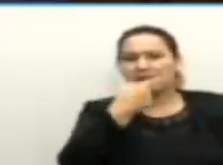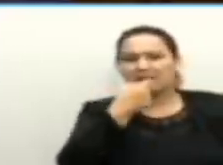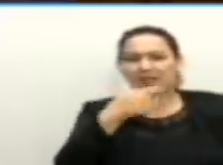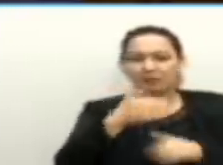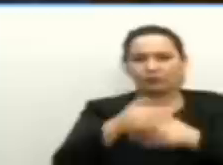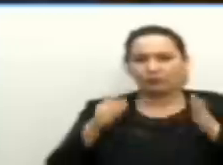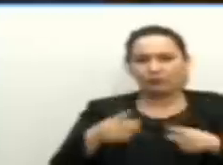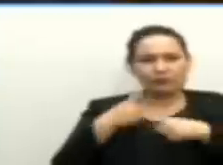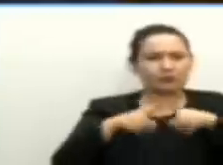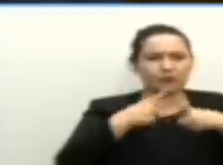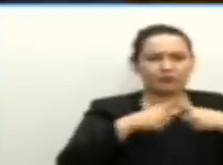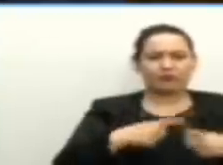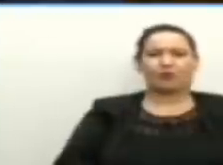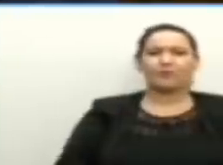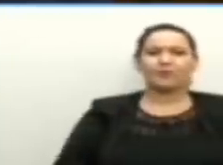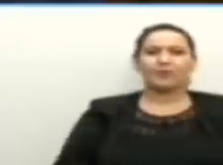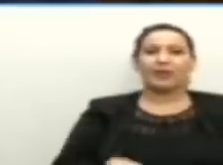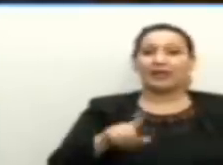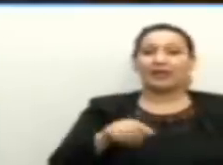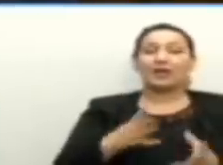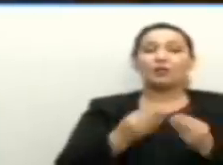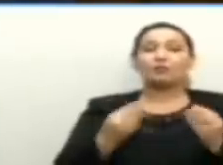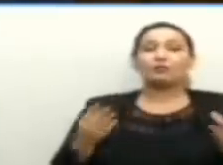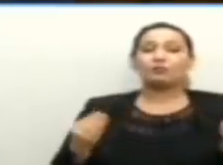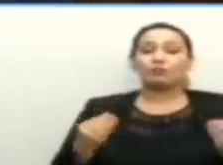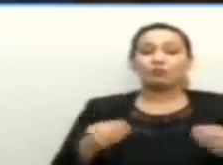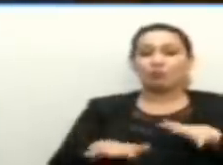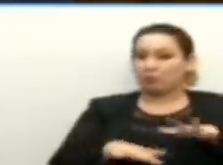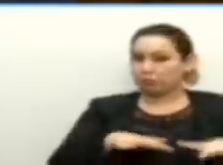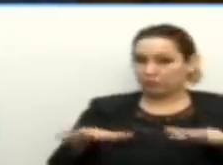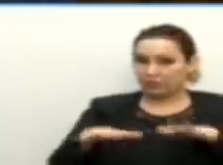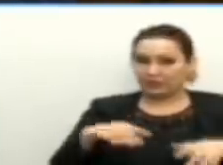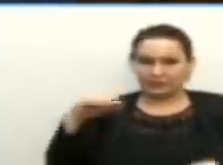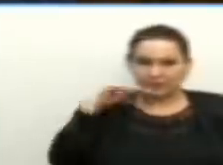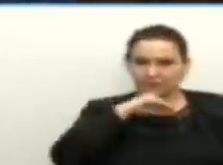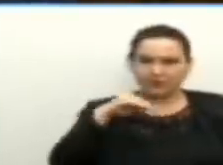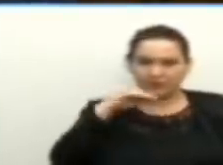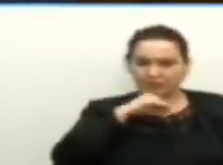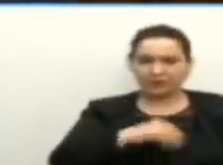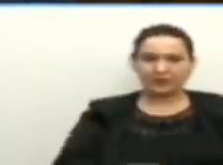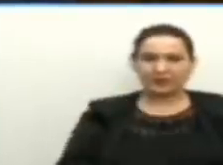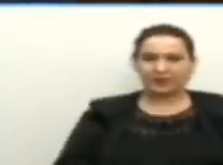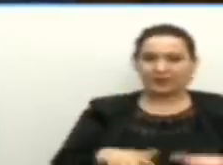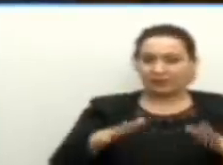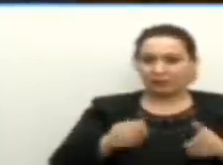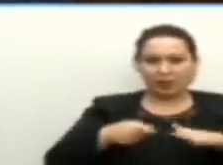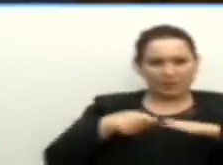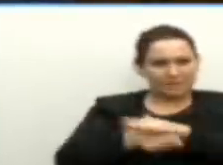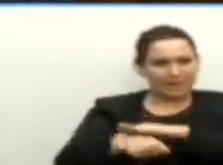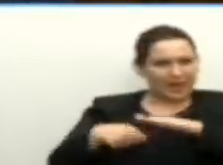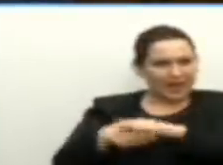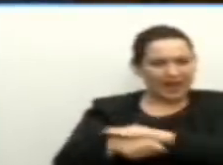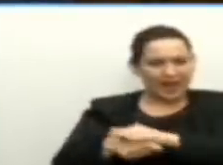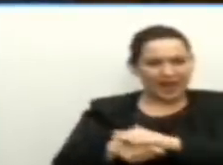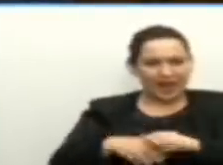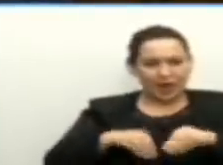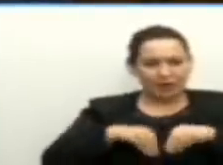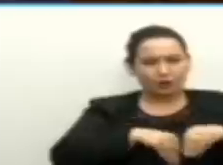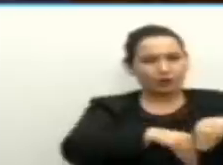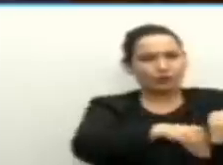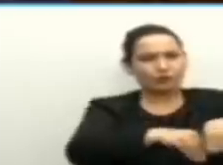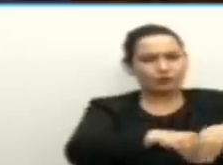القطاعات، اتخذت مجموعة من الإجراءات الاستعجالية قصد ضمان التمويل المنتظم للسوق بهذه